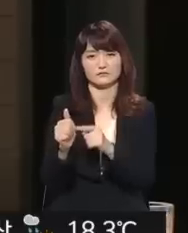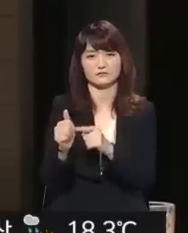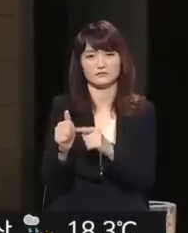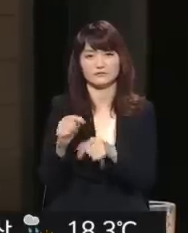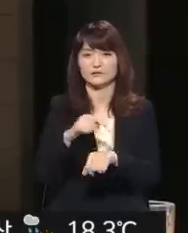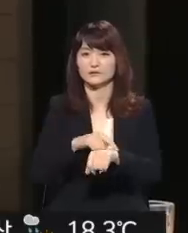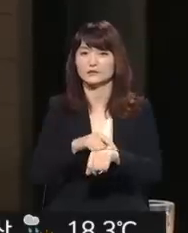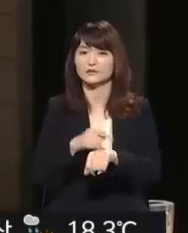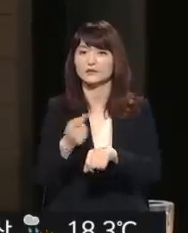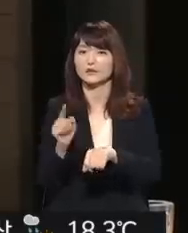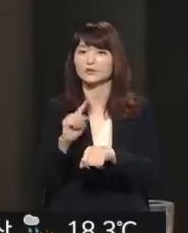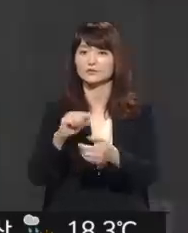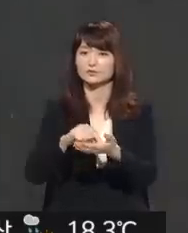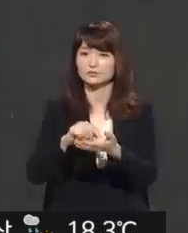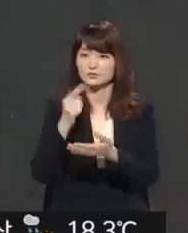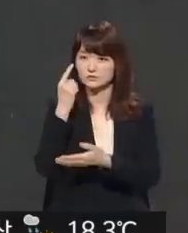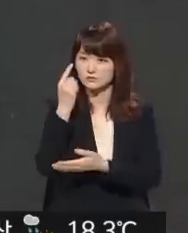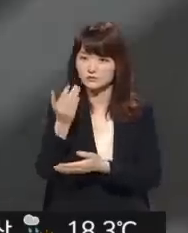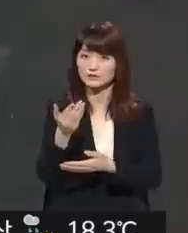체크포인트 짚어보죠